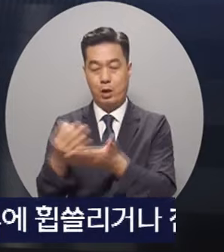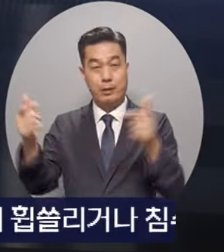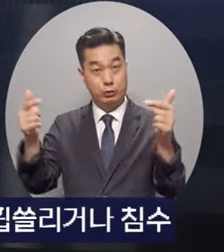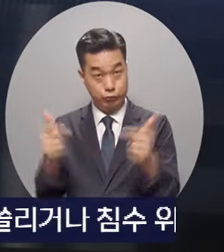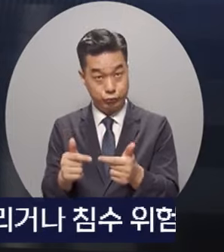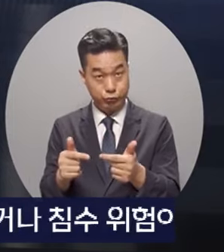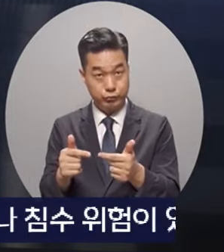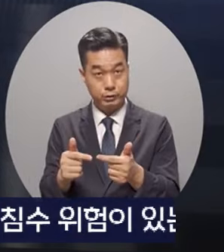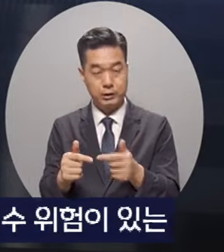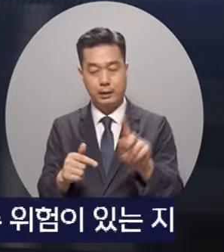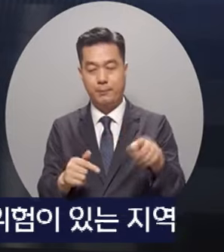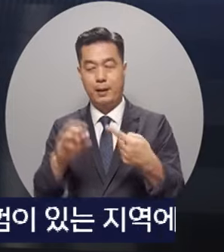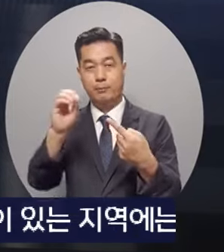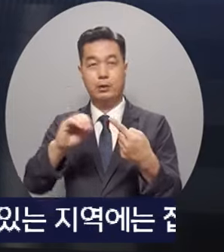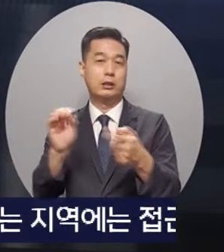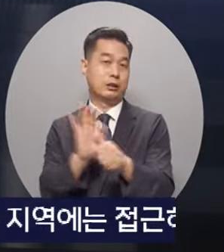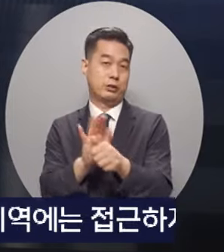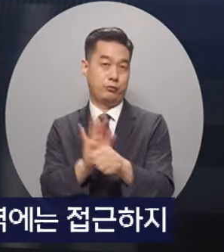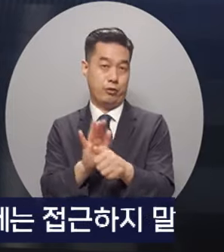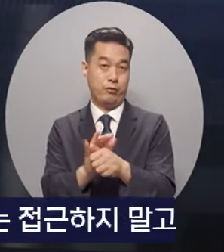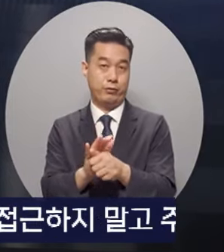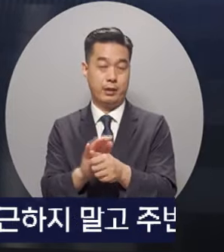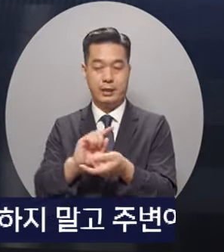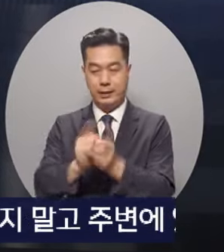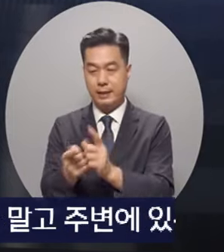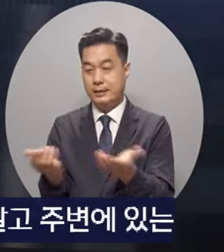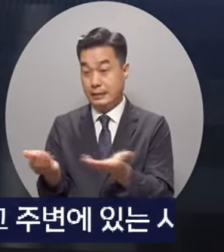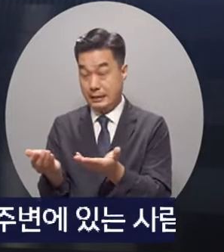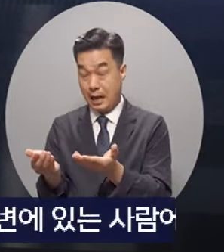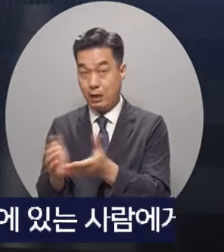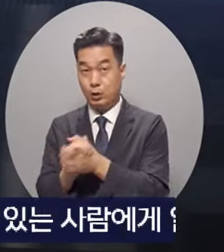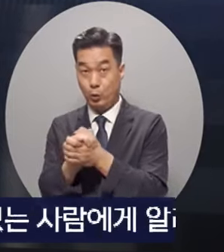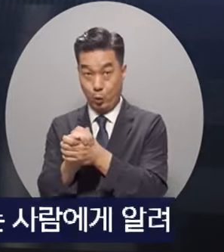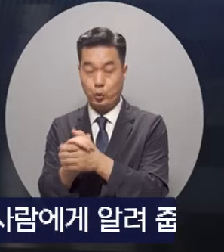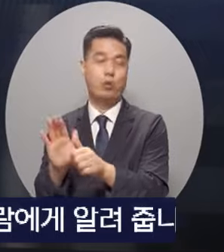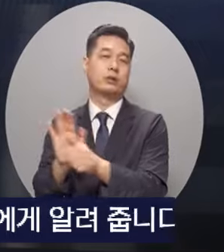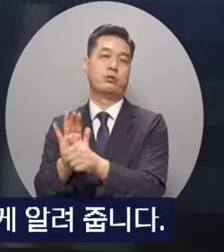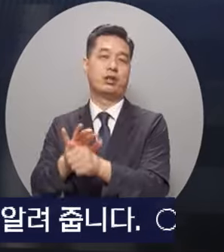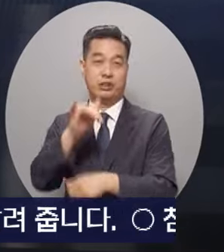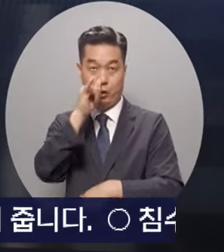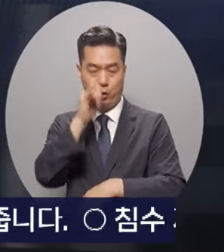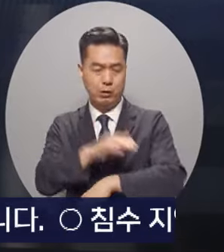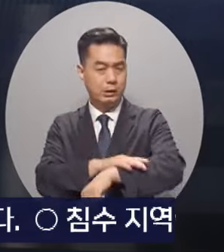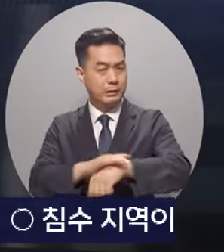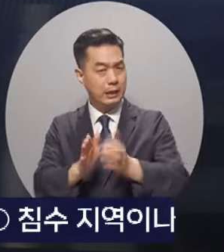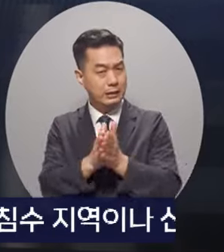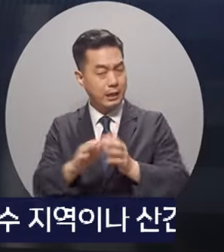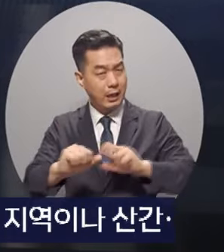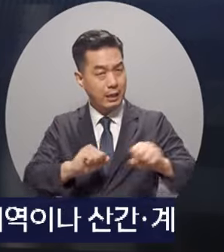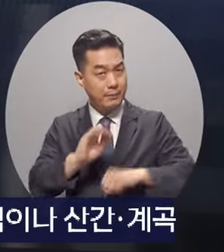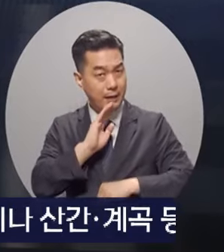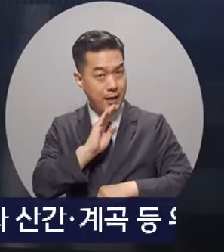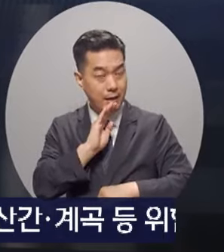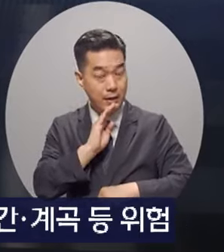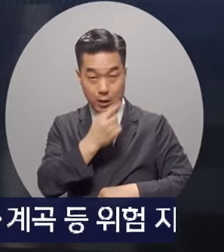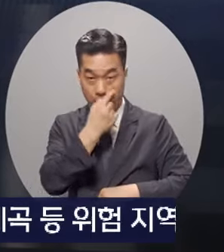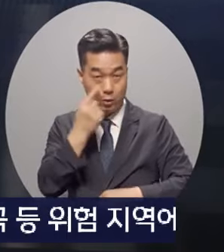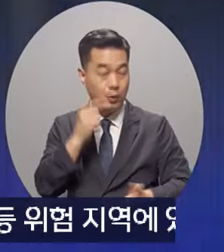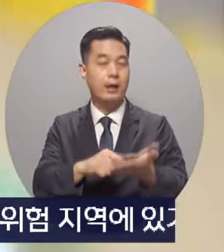하는 동료에게도 지원금을 주기로 한 건데요. 이 좋은 취지만큼 잘 시행이 되고 있는지 현장에서